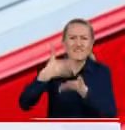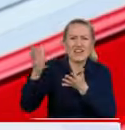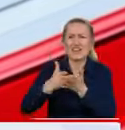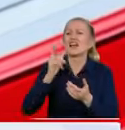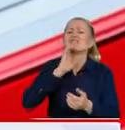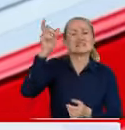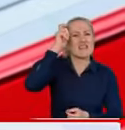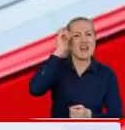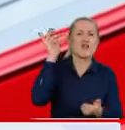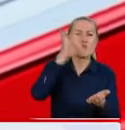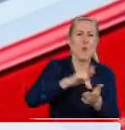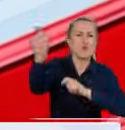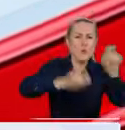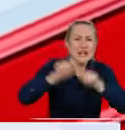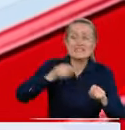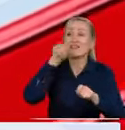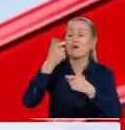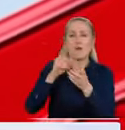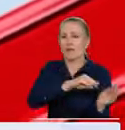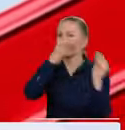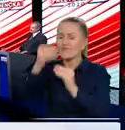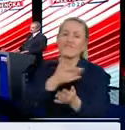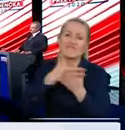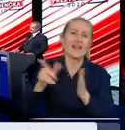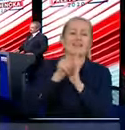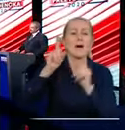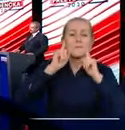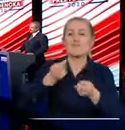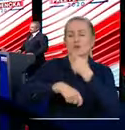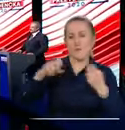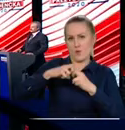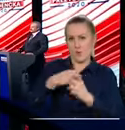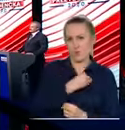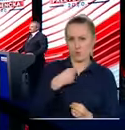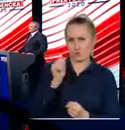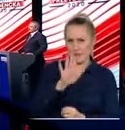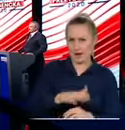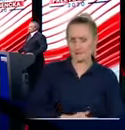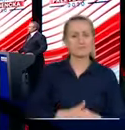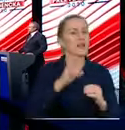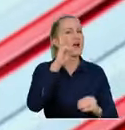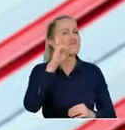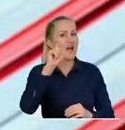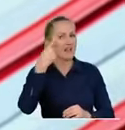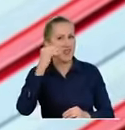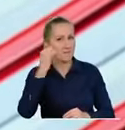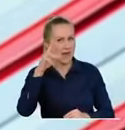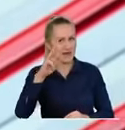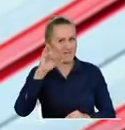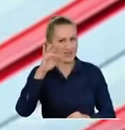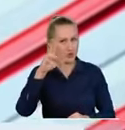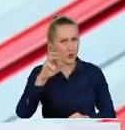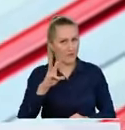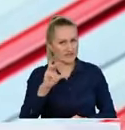Port Komunikacyjny, na rozwiązywanie realnych problemów Polaków. Dziękuję bardzo. Waldemar Witkowski. Ponad 1000 lat